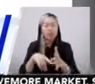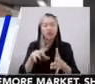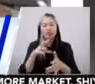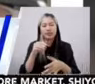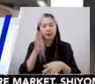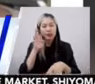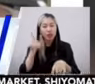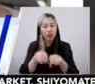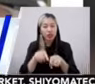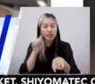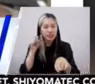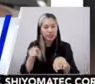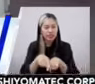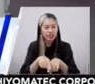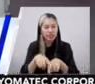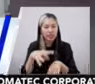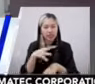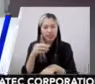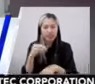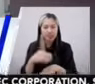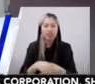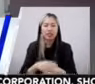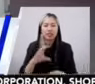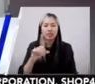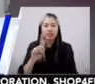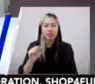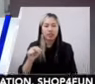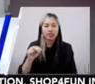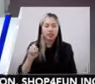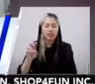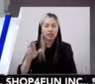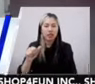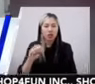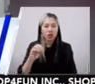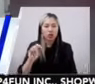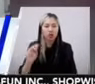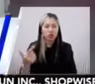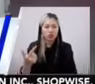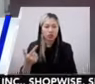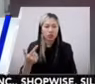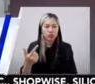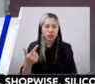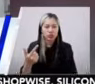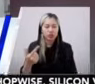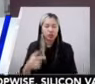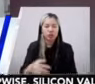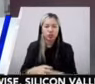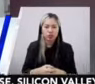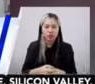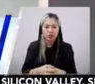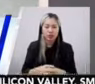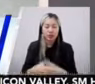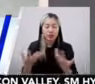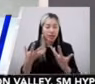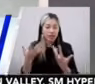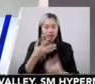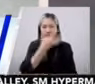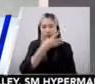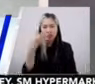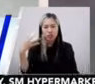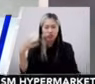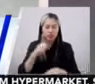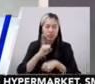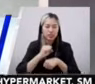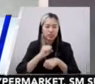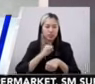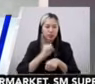Wesley, at ni Cassandra Ong nang dumaan sila sa immigration area sa Singapore. Bago pa raw nakarating na Singapore, ay dumaan